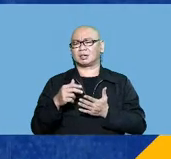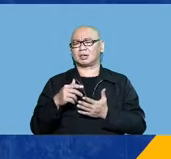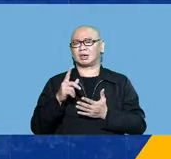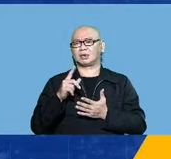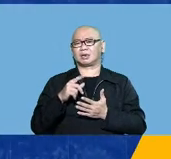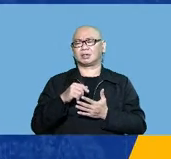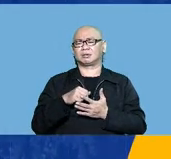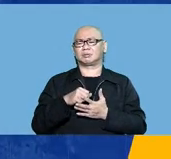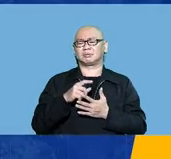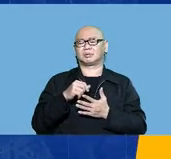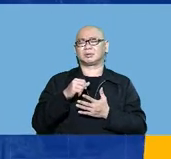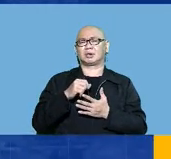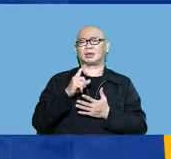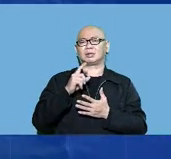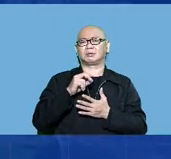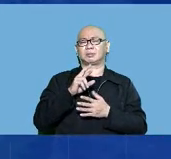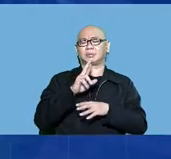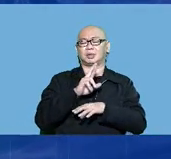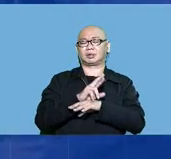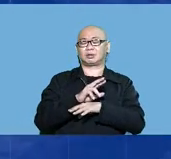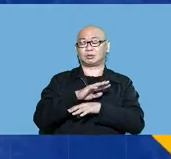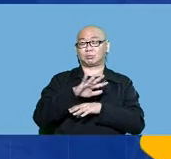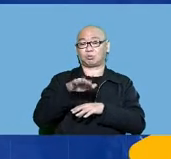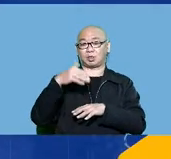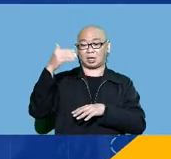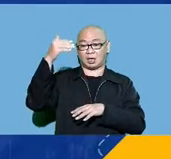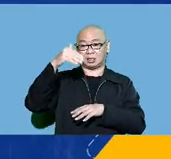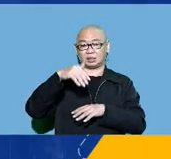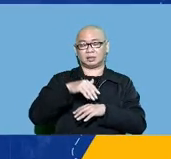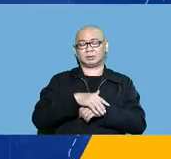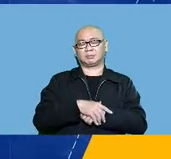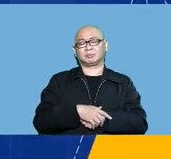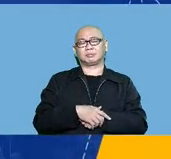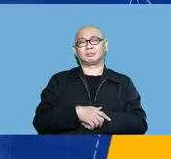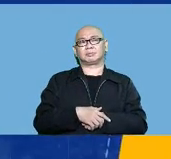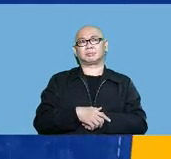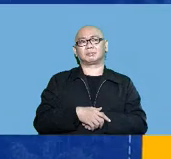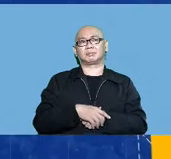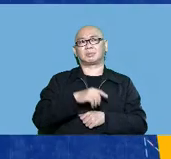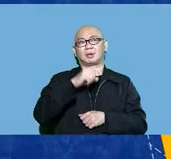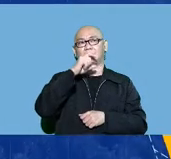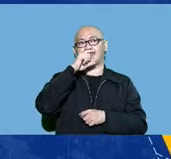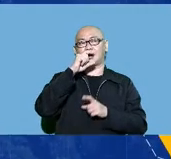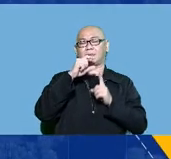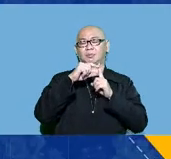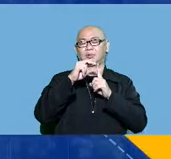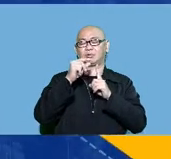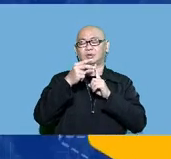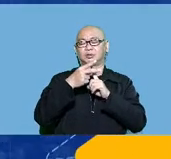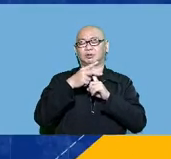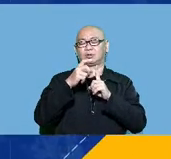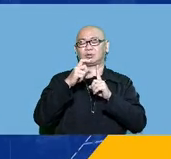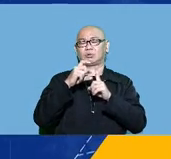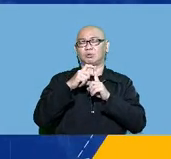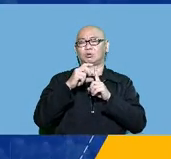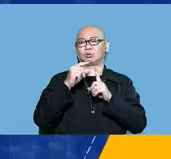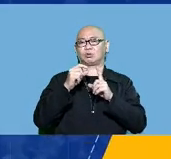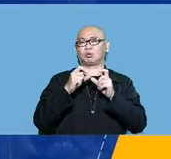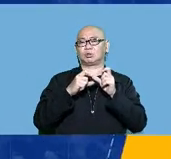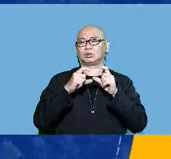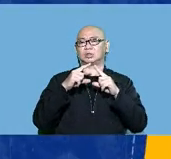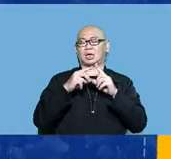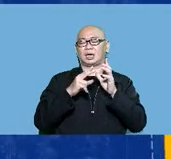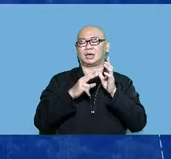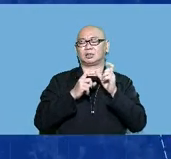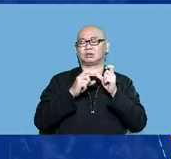senat, mohon maaf pada Bapak Rektor dan semua yang hadir. Kemudian Bapak Profesor Dr. Gatot Sasongko, SMSI, Bapak